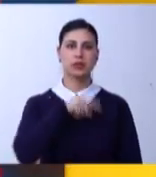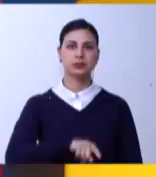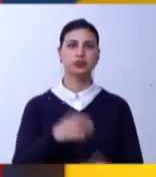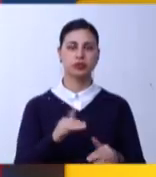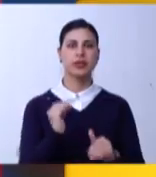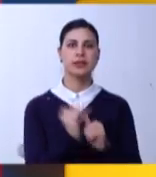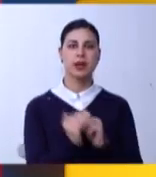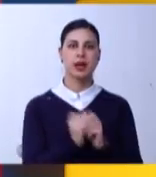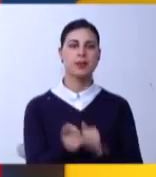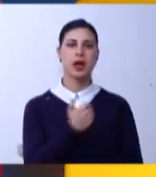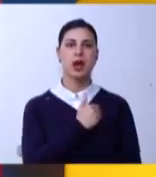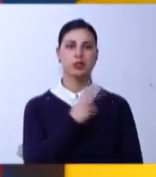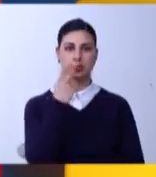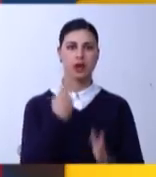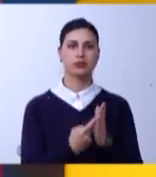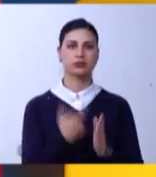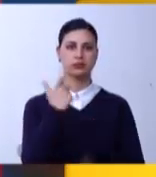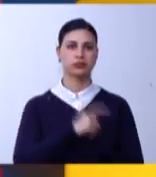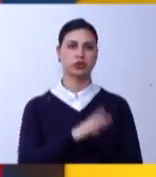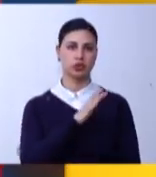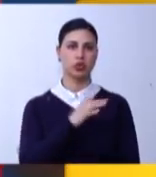ბავშვი ცდილობს არ იყოს